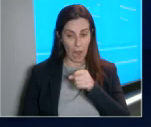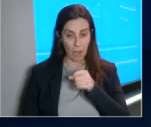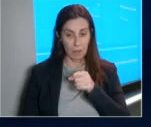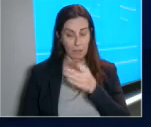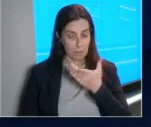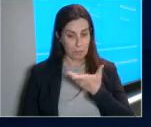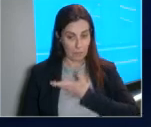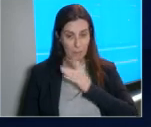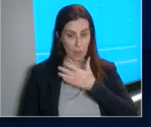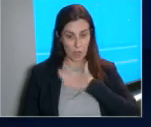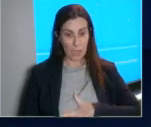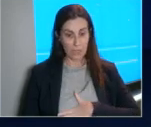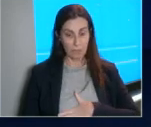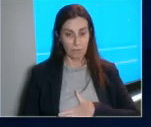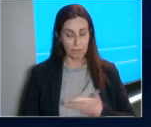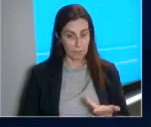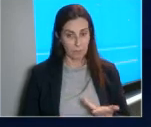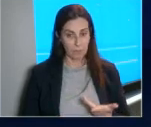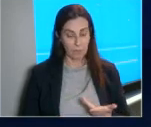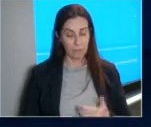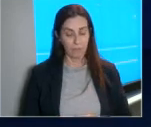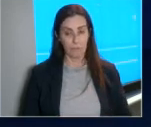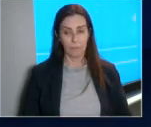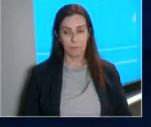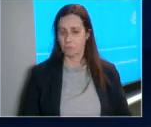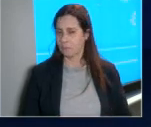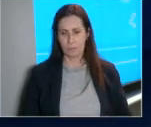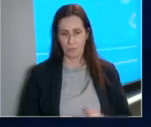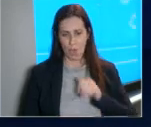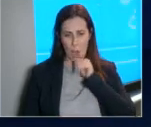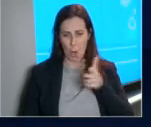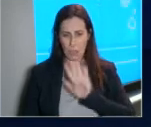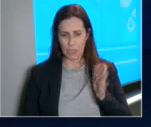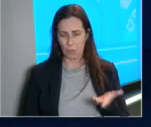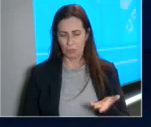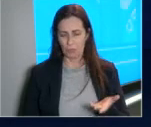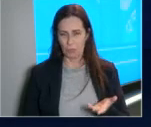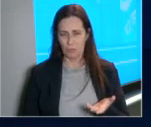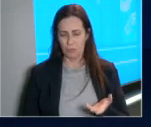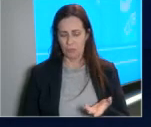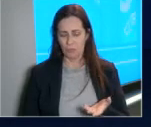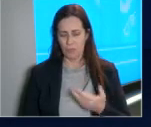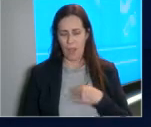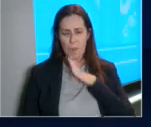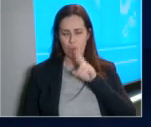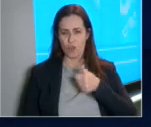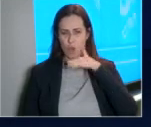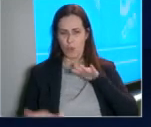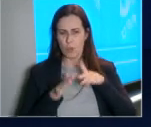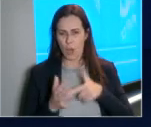ציבורית השגתם איזושהי העברת מסר? לא רצינו בכלל להיות שם אנחנו. הבעיה שיש פה ראש